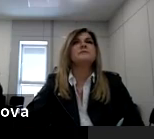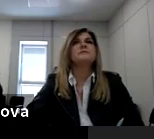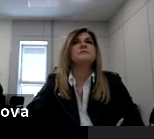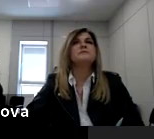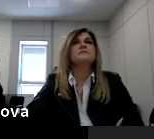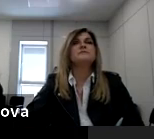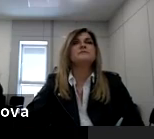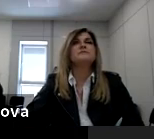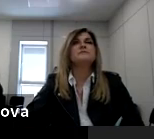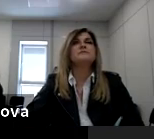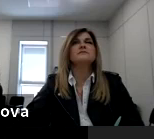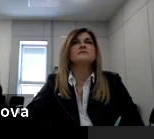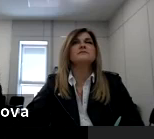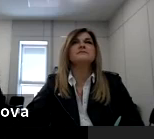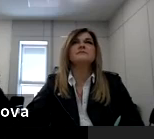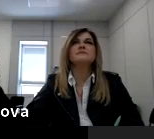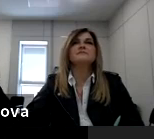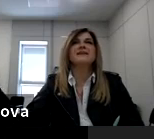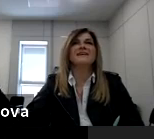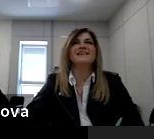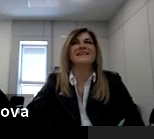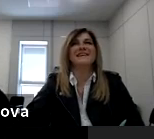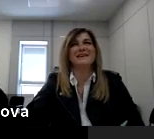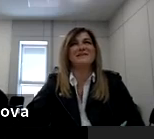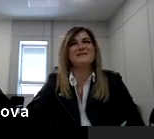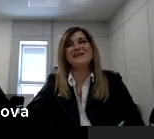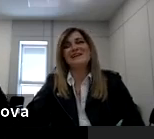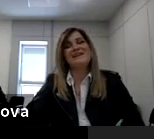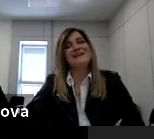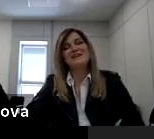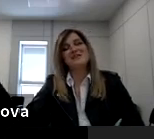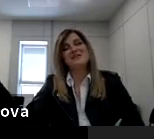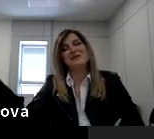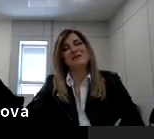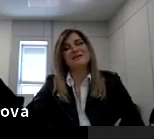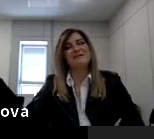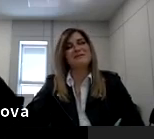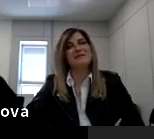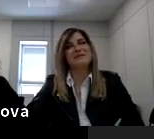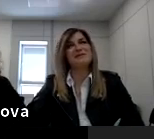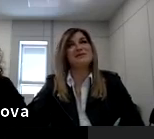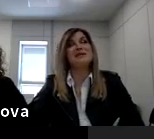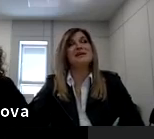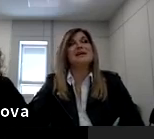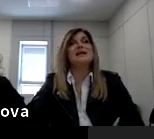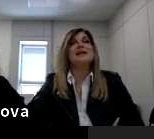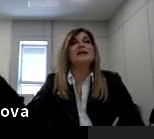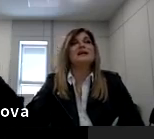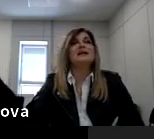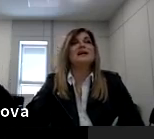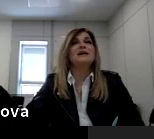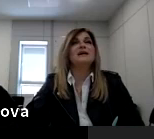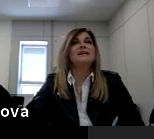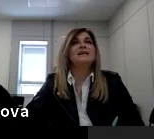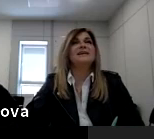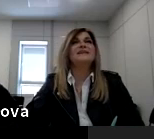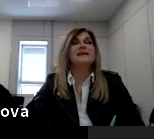Мы очень расстроены, что они приехали на Light and Building. We were thinking just about Light and Building. Yes. Sorry.